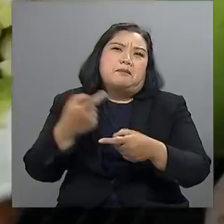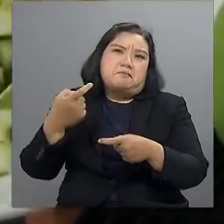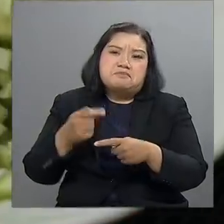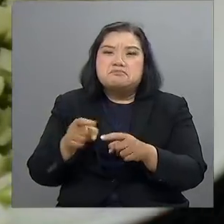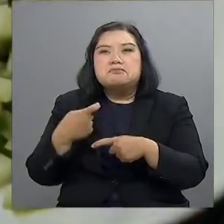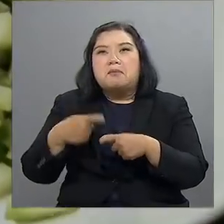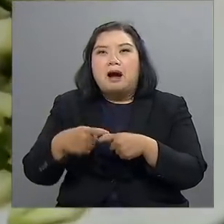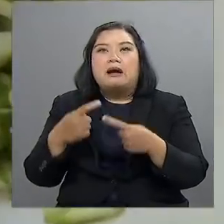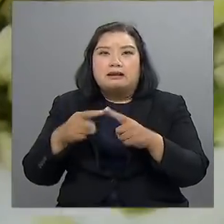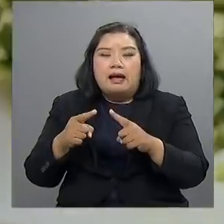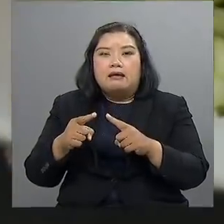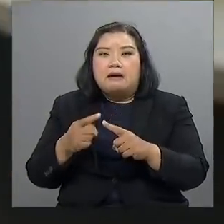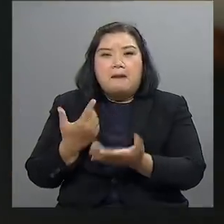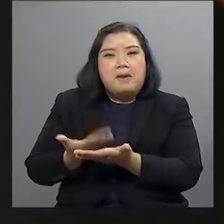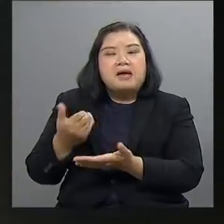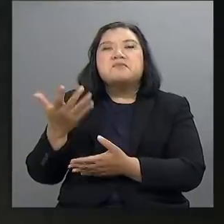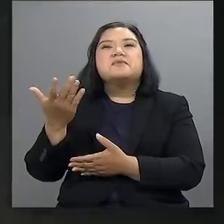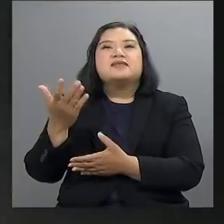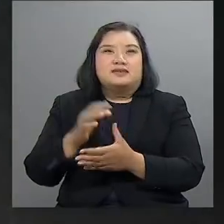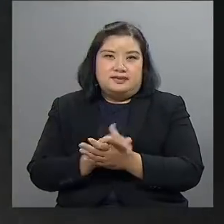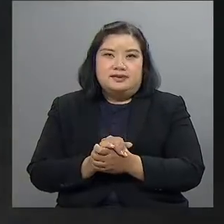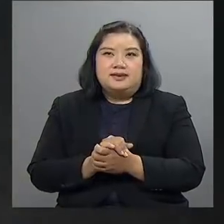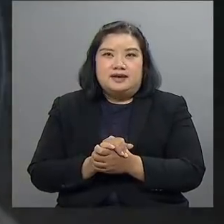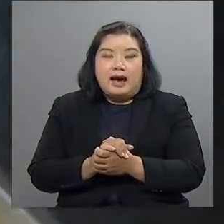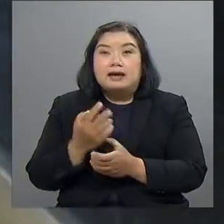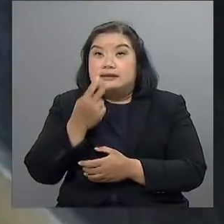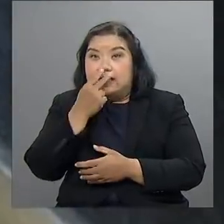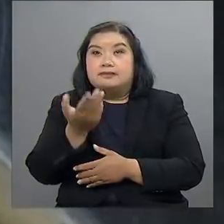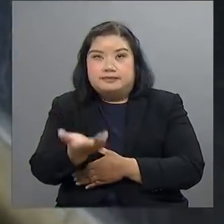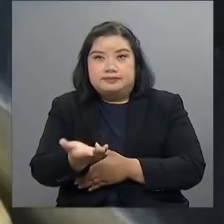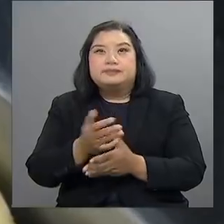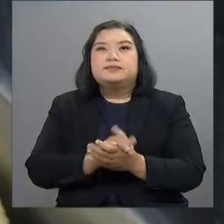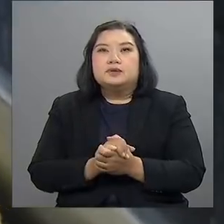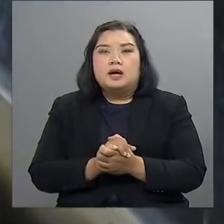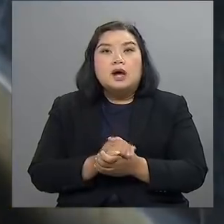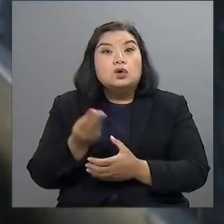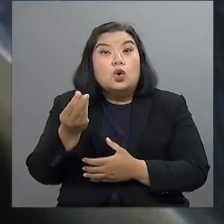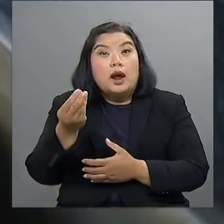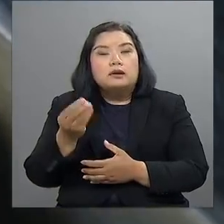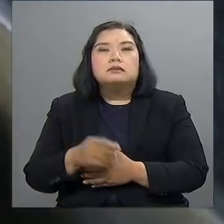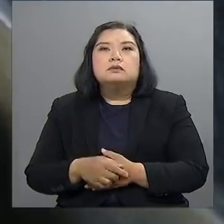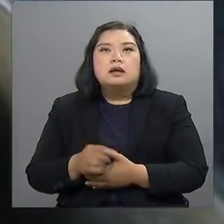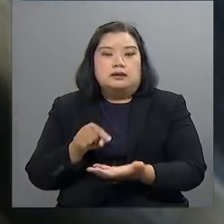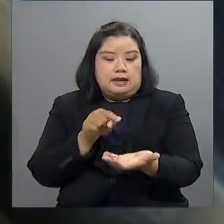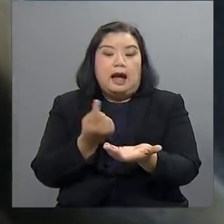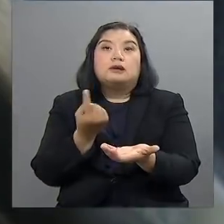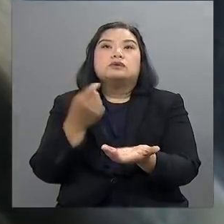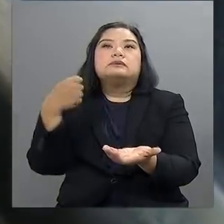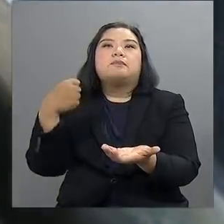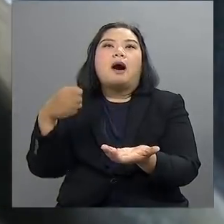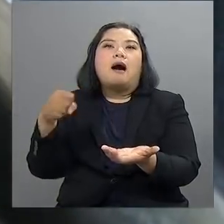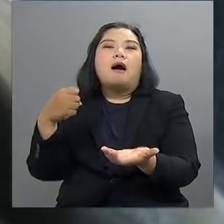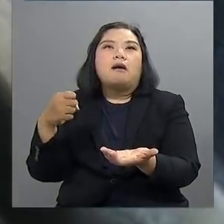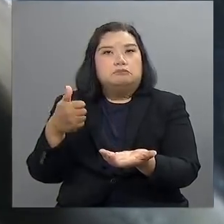เพราะว่าน้องๆเขาทำเป็นทาร์ตมะม่วงเบาเนี่ยน ะ เขาจำหน่ายคือราคาชิ้นละ10บาท เฮ้ยถูก ใช่ไหมปกติทาร์ตเนี่ย